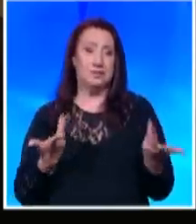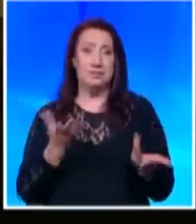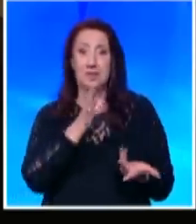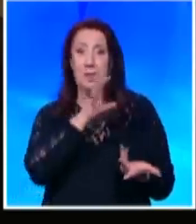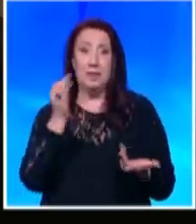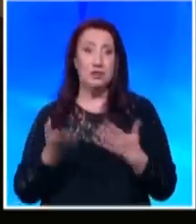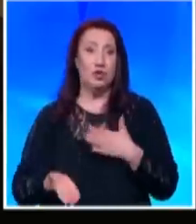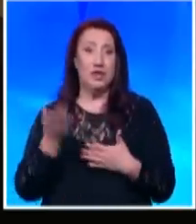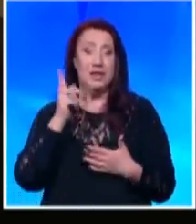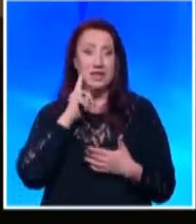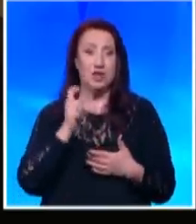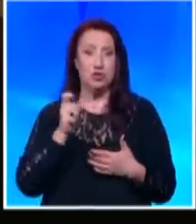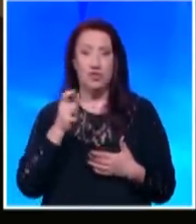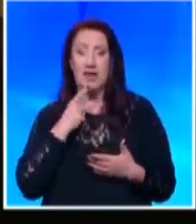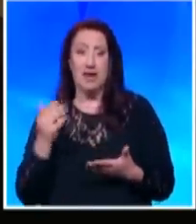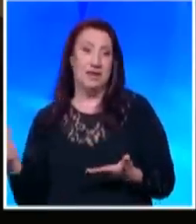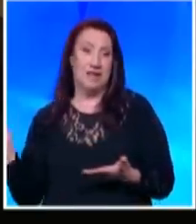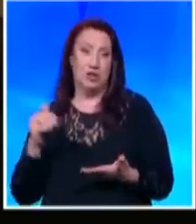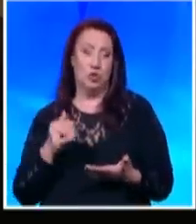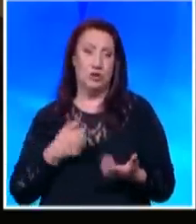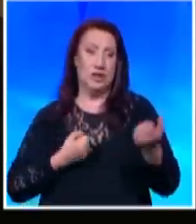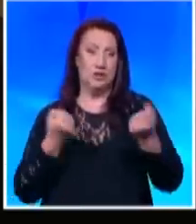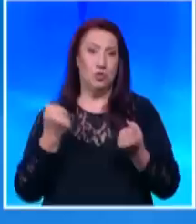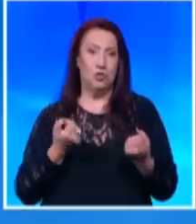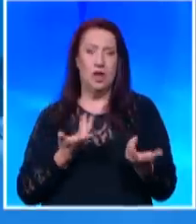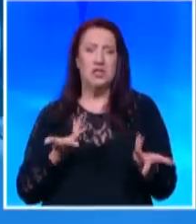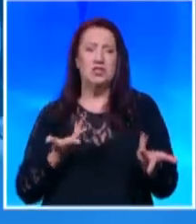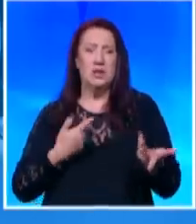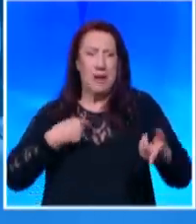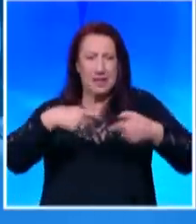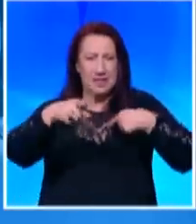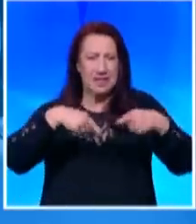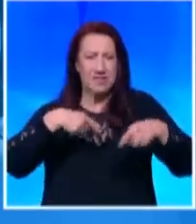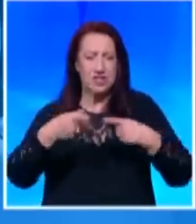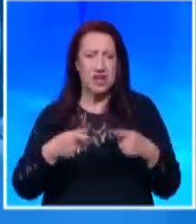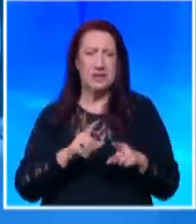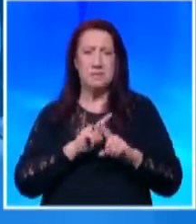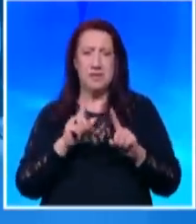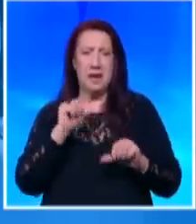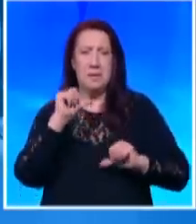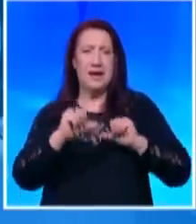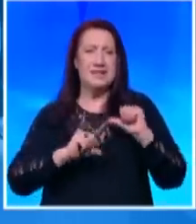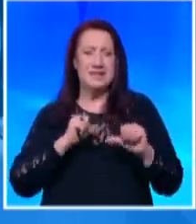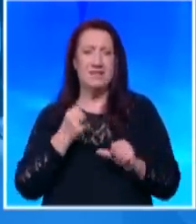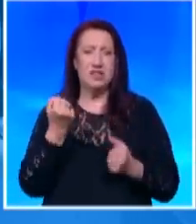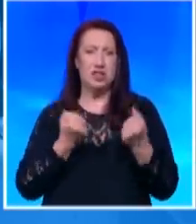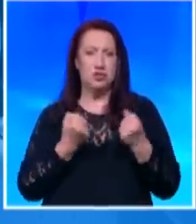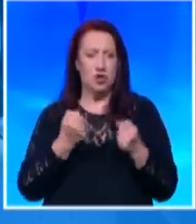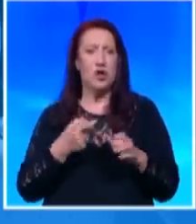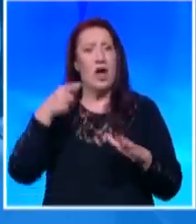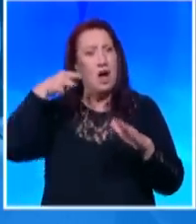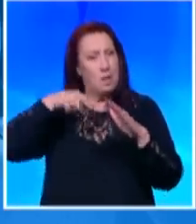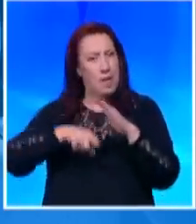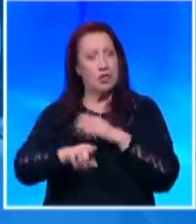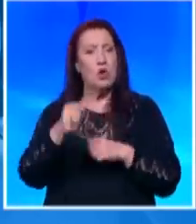граждани, ако решат да дойдат със своите автомобили, ще се получи непоносим трафик. За да няма изнервени шофьори, в дните на фестивала метрото ще работи